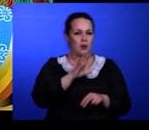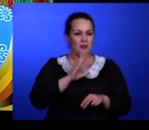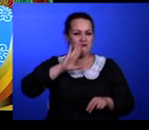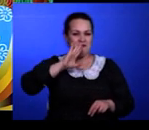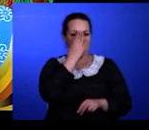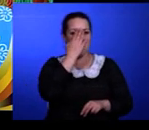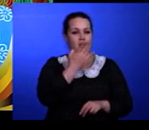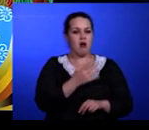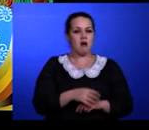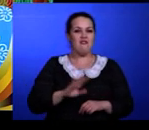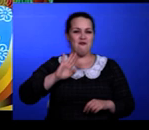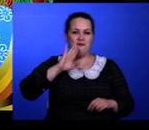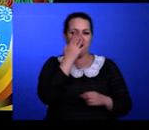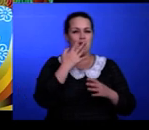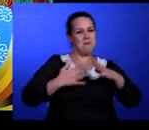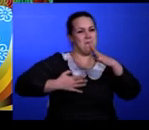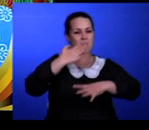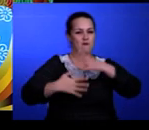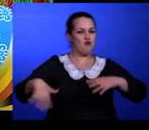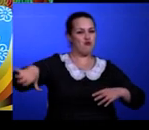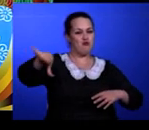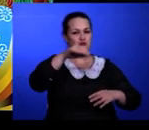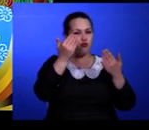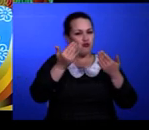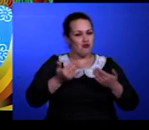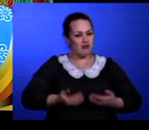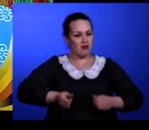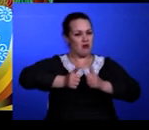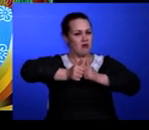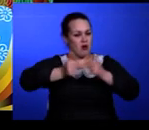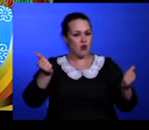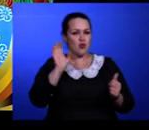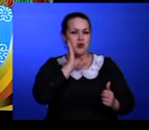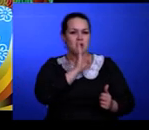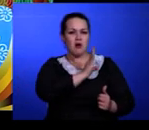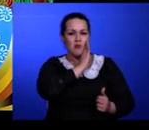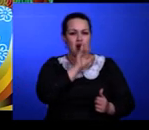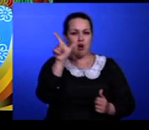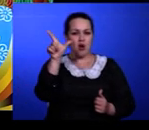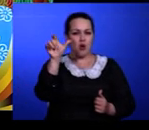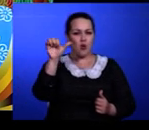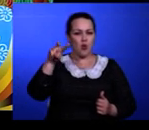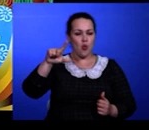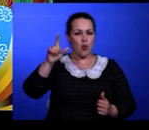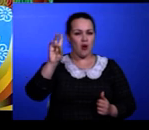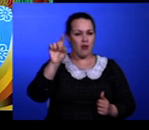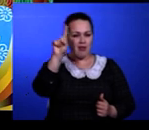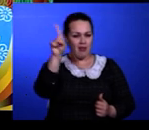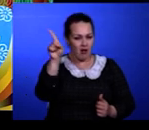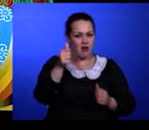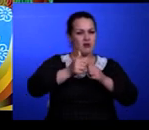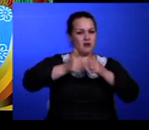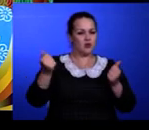который перевернул всю его жизнь разлучил с матерью с гульназ с друзьями